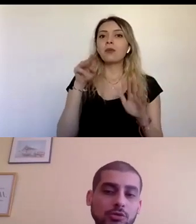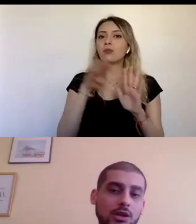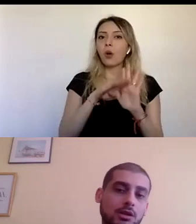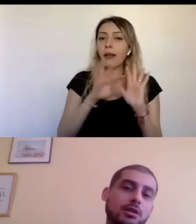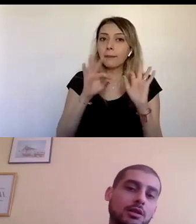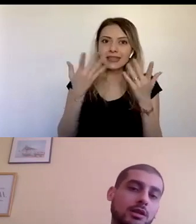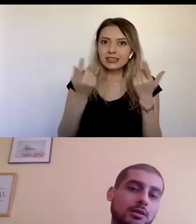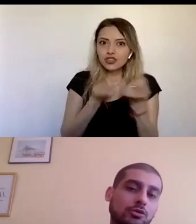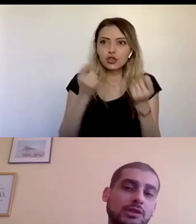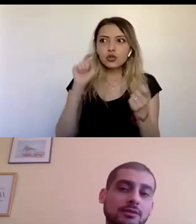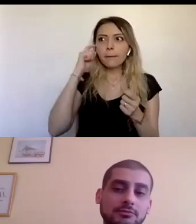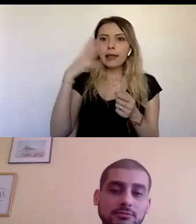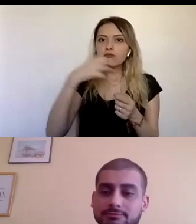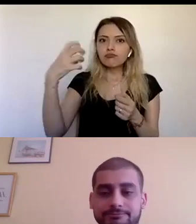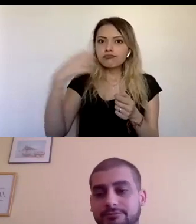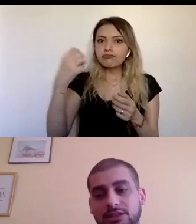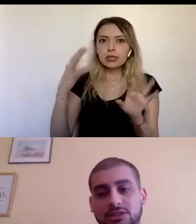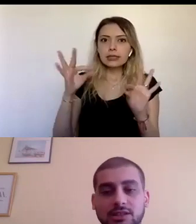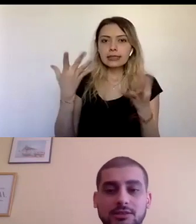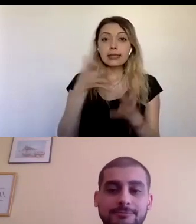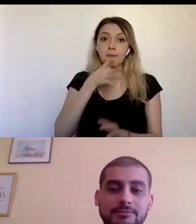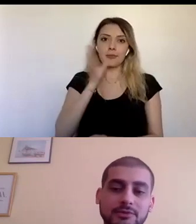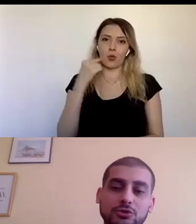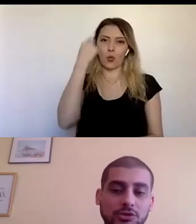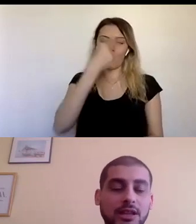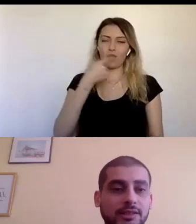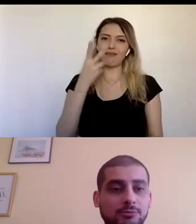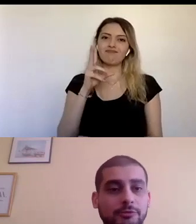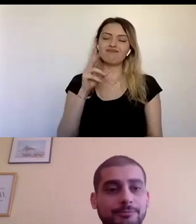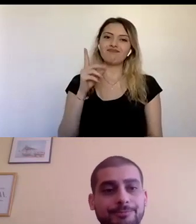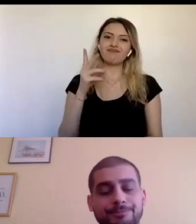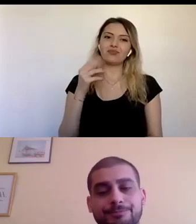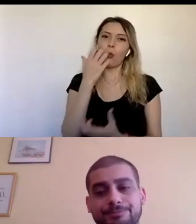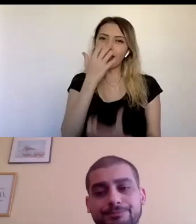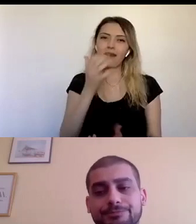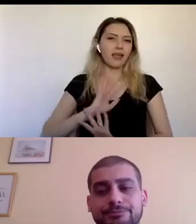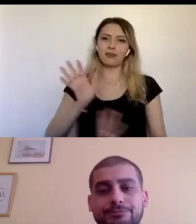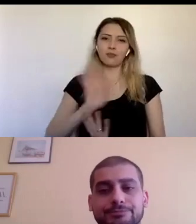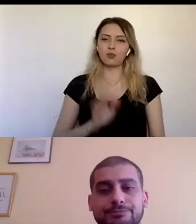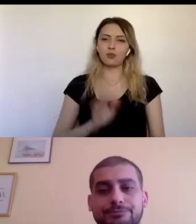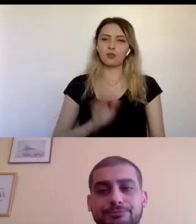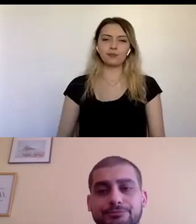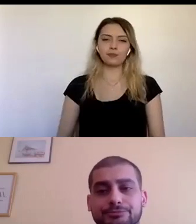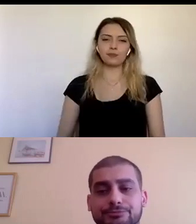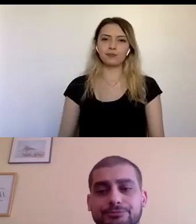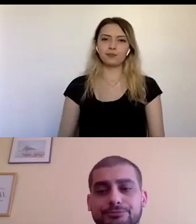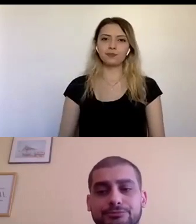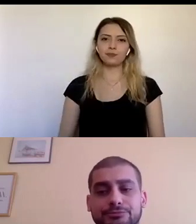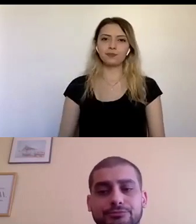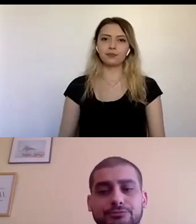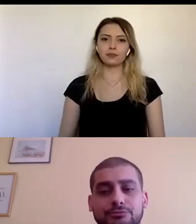diyemiyoruz. Bu yüzden açıkçası çok da tavsiye etmiyorum. Tamam. Bir